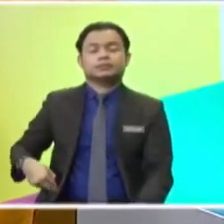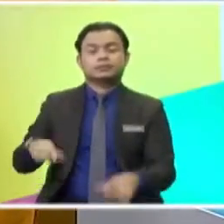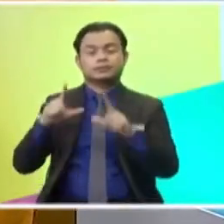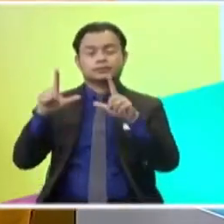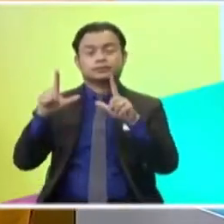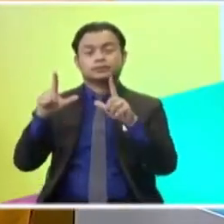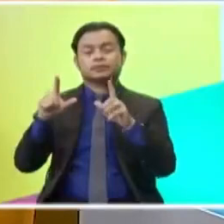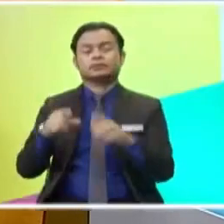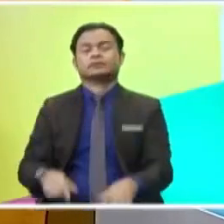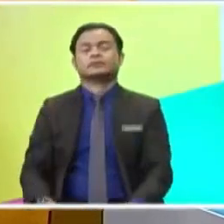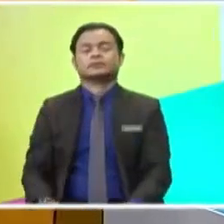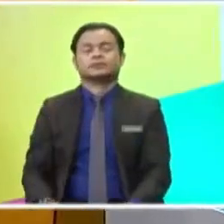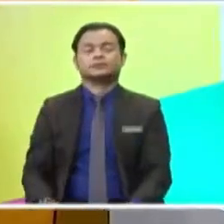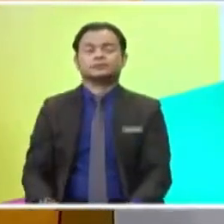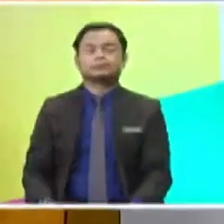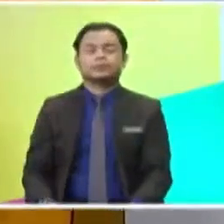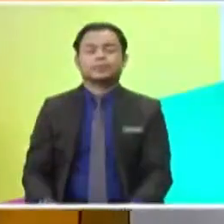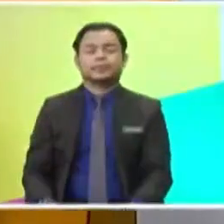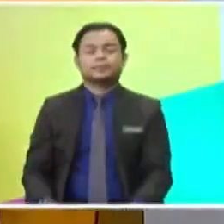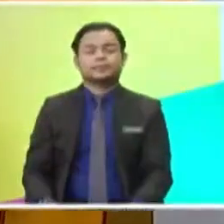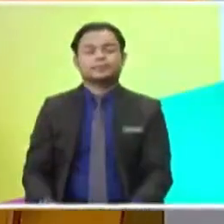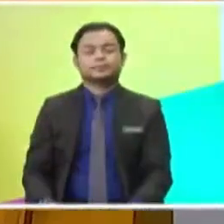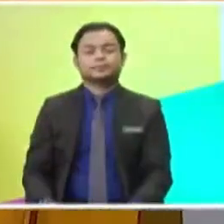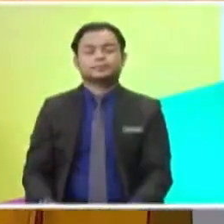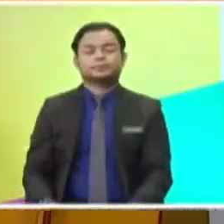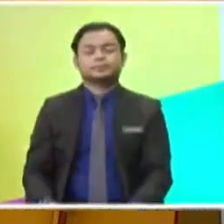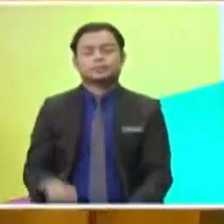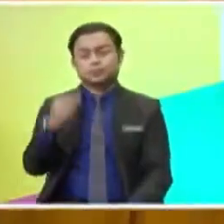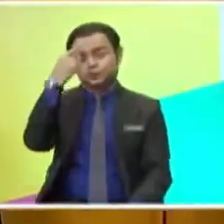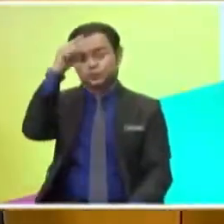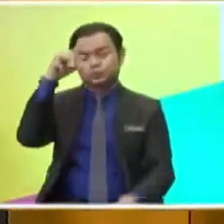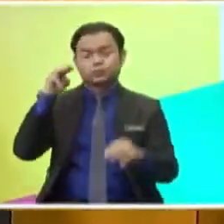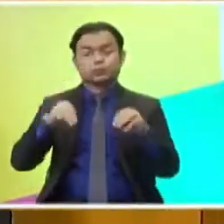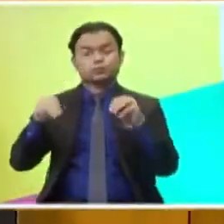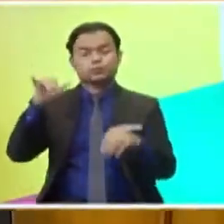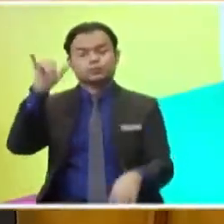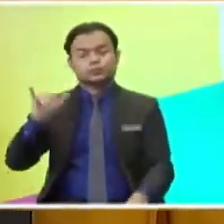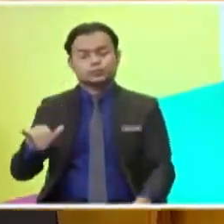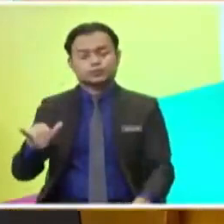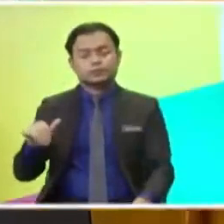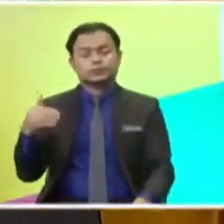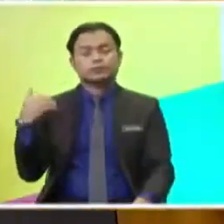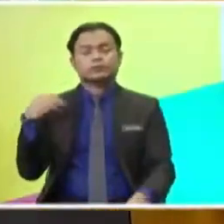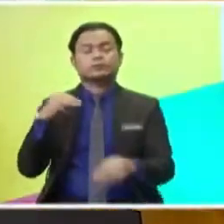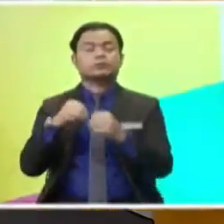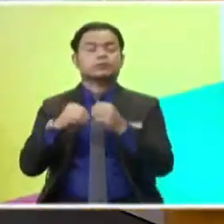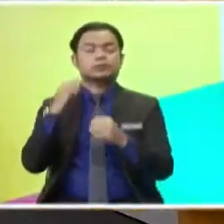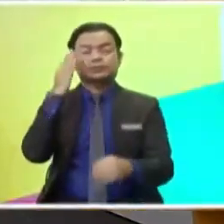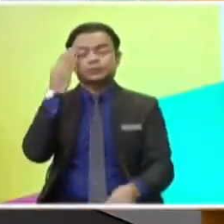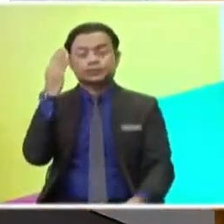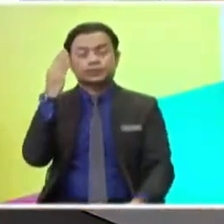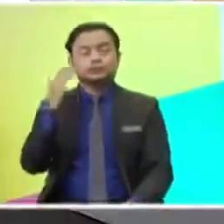orange. Menarik sekali ya Cikgu Liana. Jadi bagi pelajar-pelajar yang kelainan upaya yang mempunyai masalah penglihatan